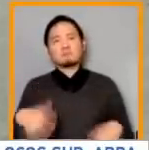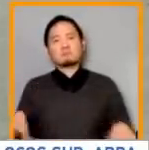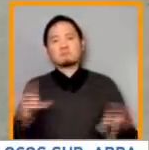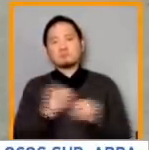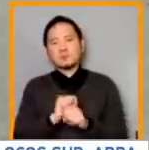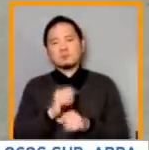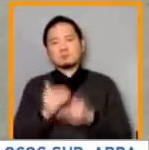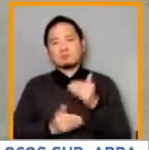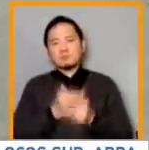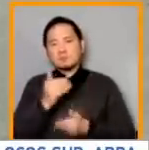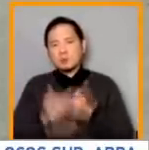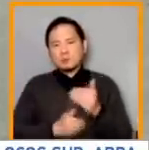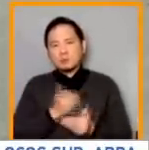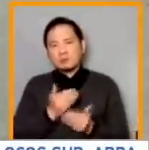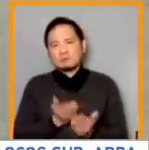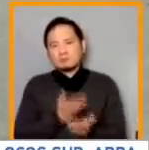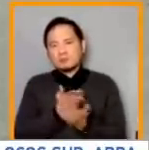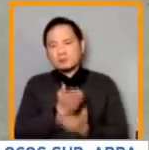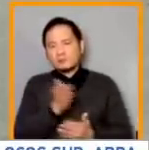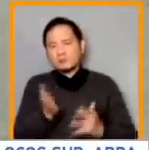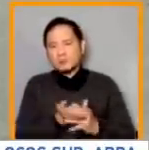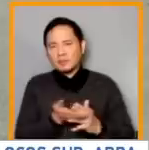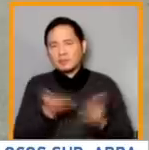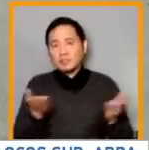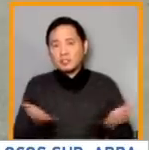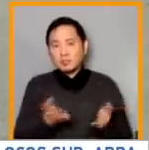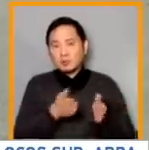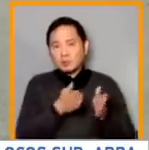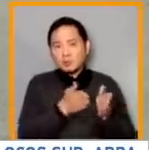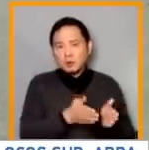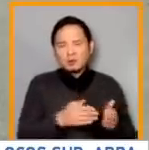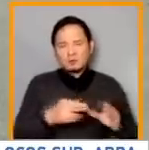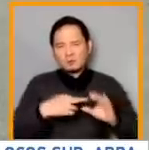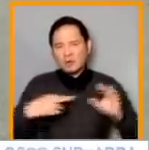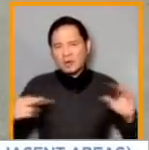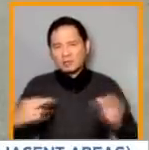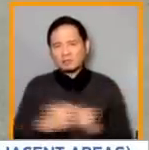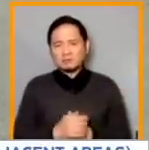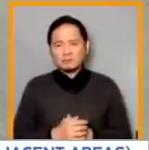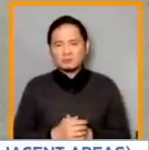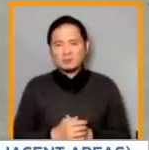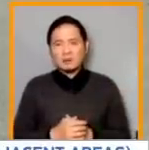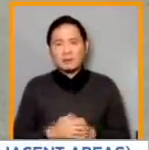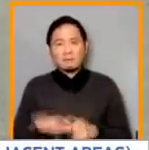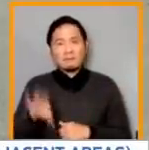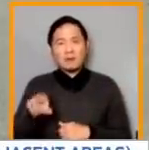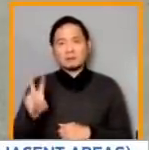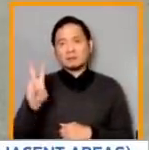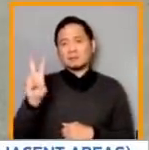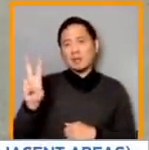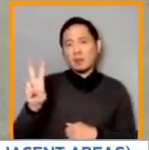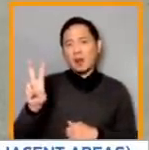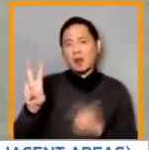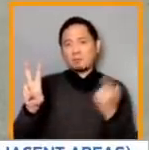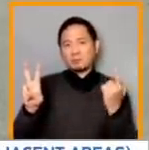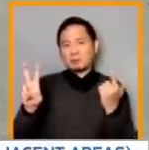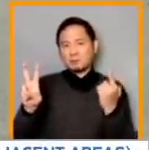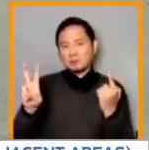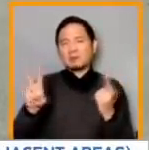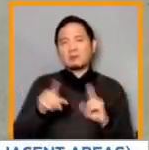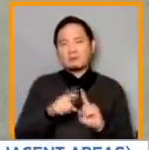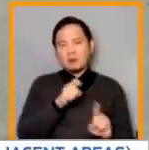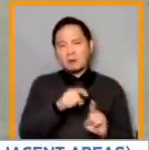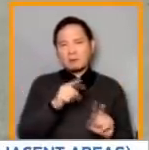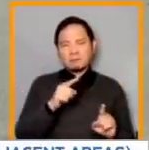ng engkwentro sa Quarry Road. Bahagi na nga po ito ng Binangonan, Rizal. At may nakuhang dalawang baril mula doon sa dalawang napatay na suspect. Inaalam pa